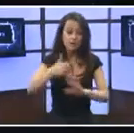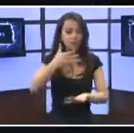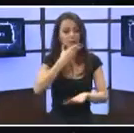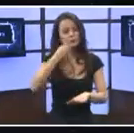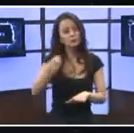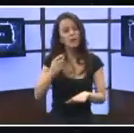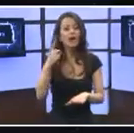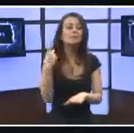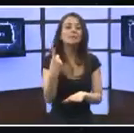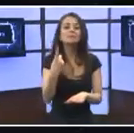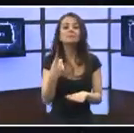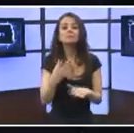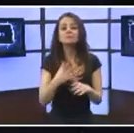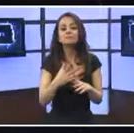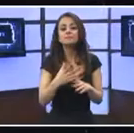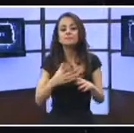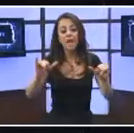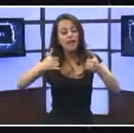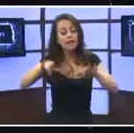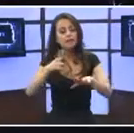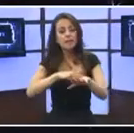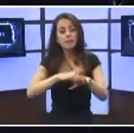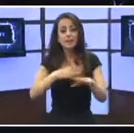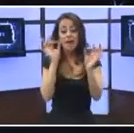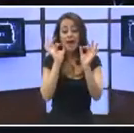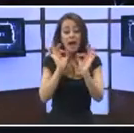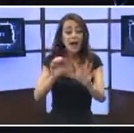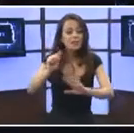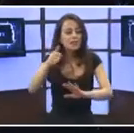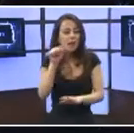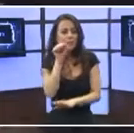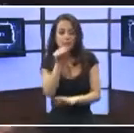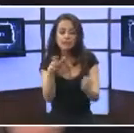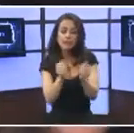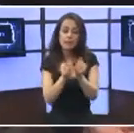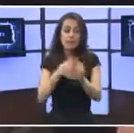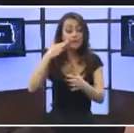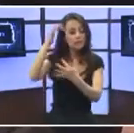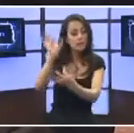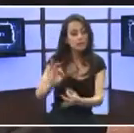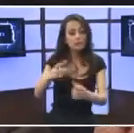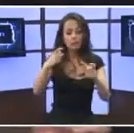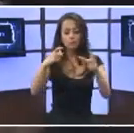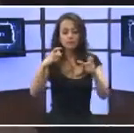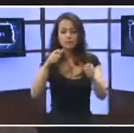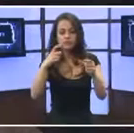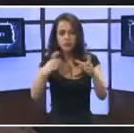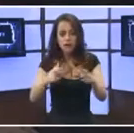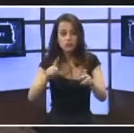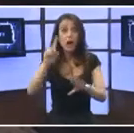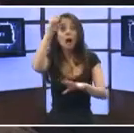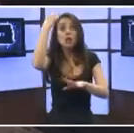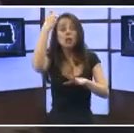Tamam. Sizinleyiz. Her hafta, zaman sizinleyiz. Hafta. Her zaman. Şu var bakın. İnsan yeryüzünde Allah'ın yarattığı en kutsal